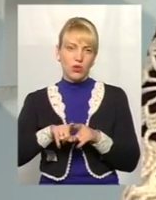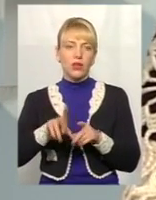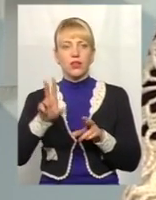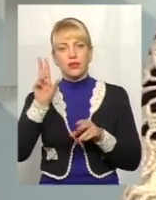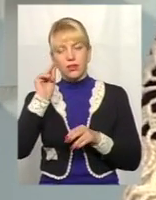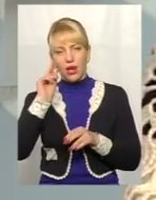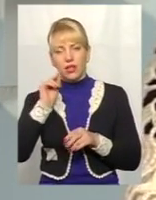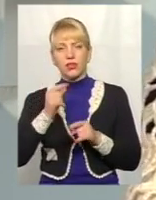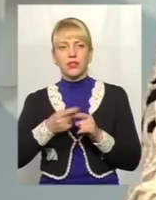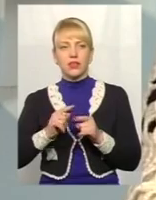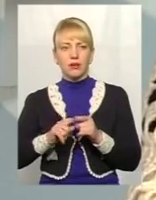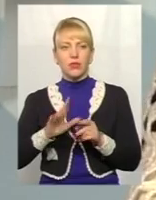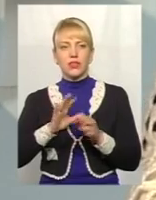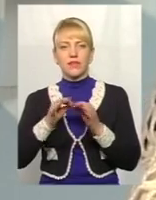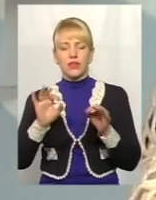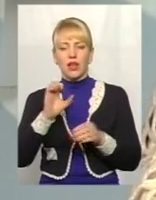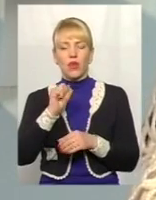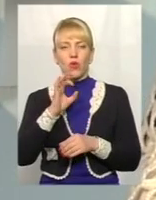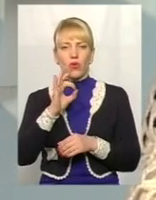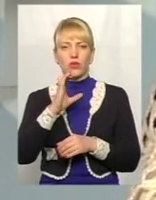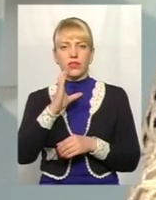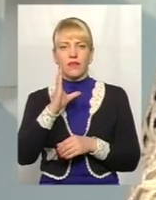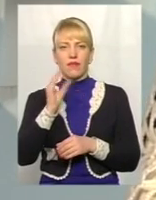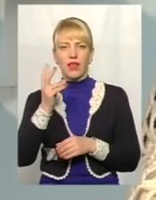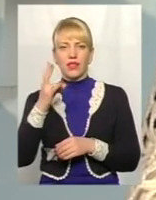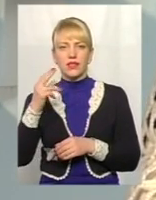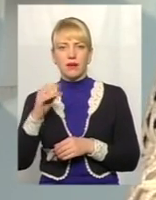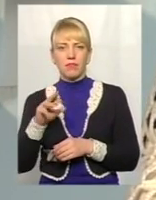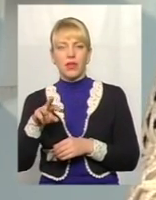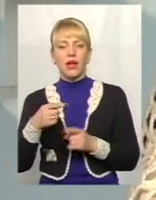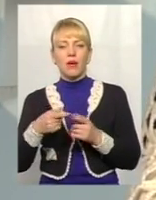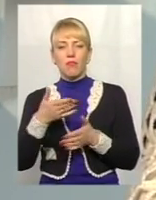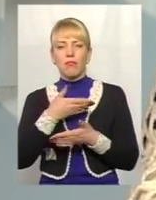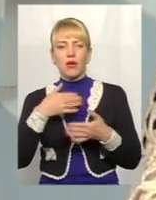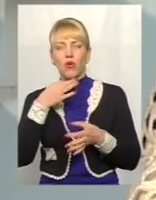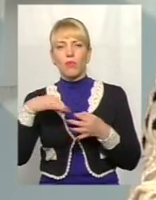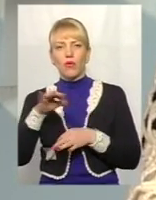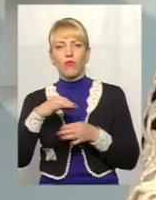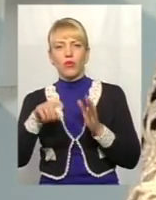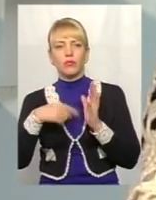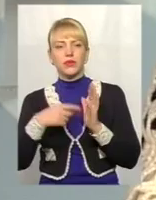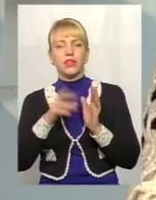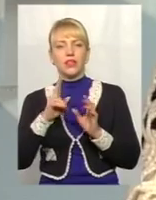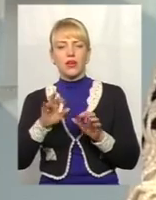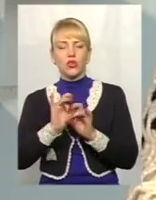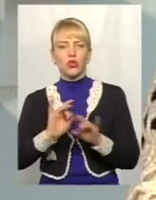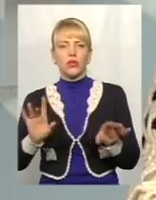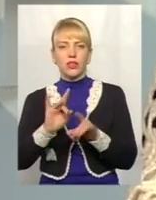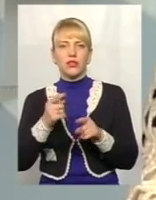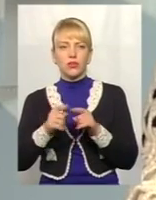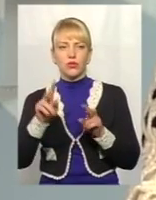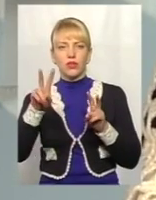дата, звільнена Освенцима. Ми обговорювали питання, як донести цю